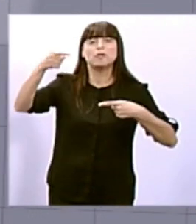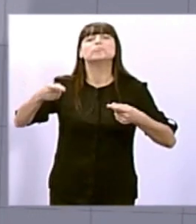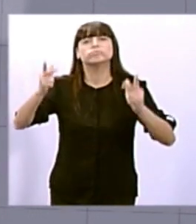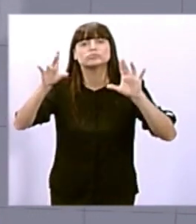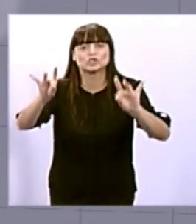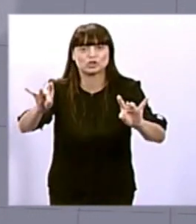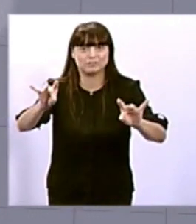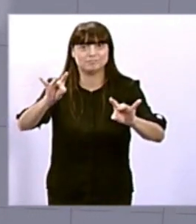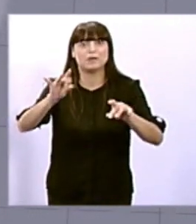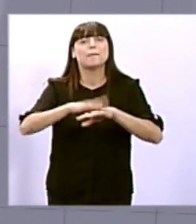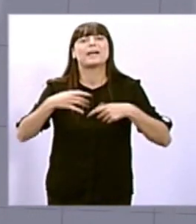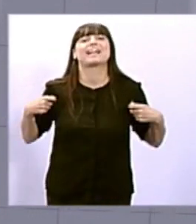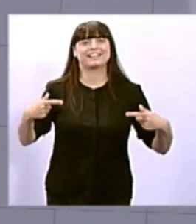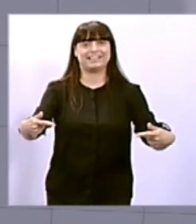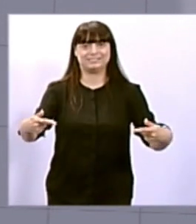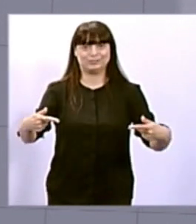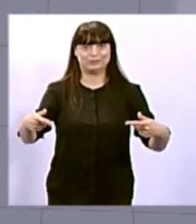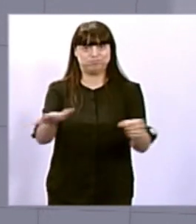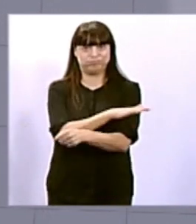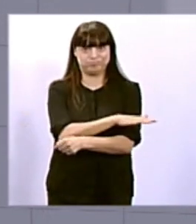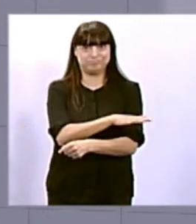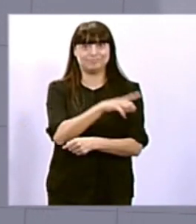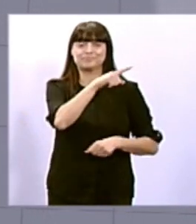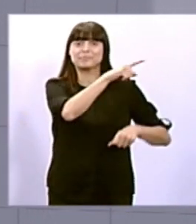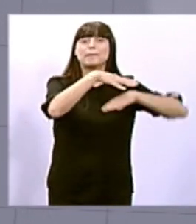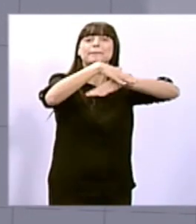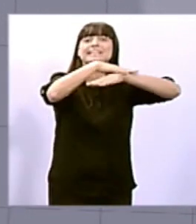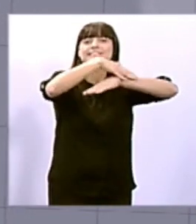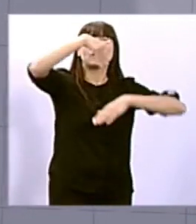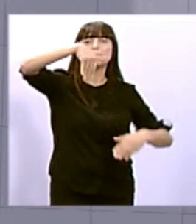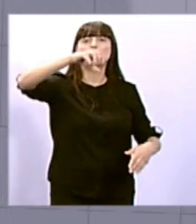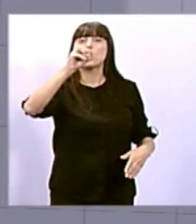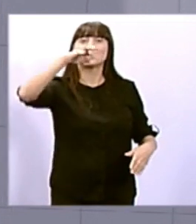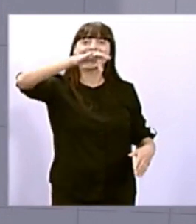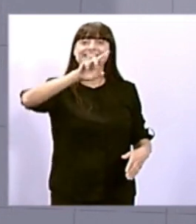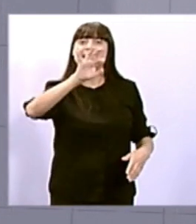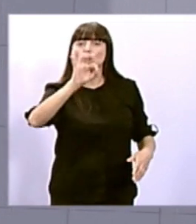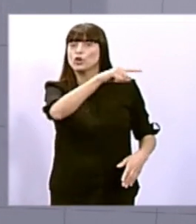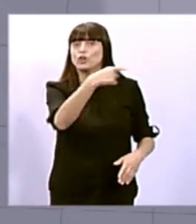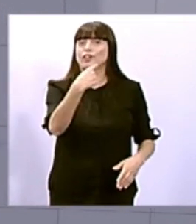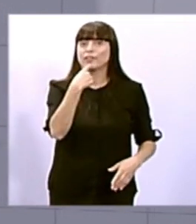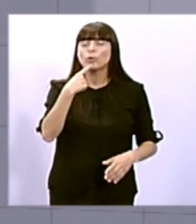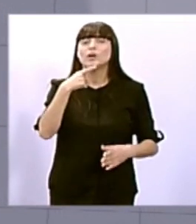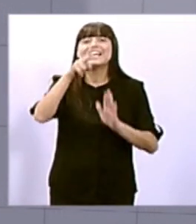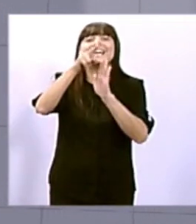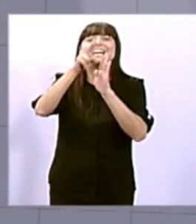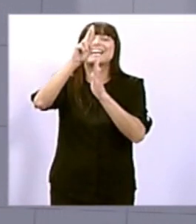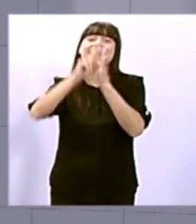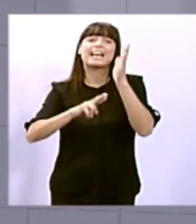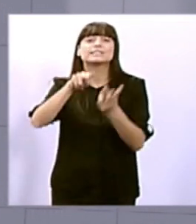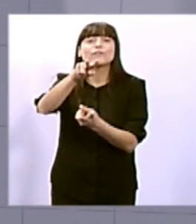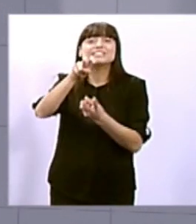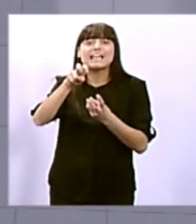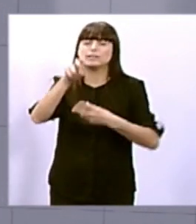Arriba després que la ministra d'Hisenda, Maria Jesús Montero, hagi anunciat que se suspenen les regles fiscals i també els objectius de dèficit